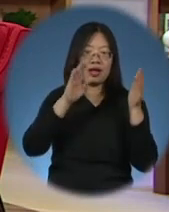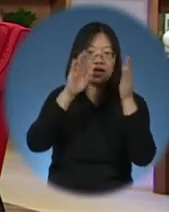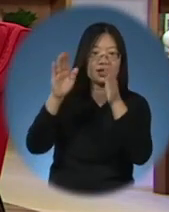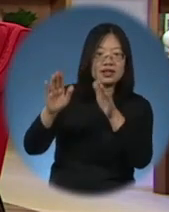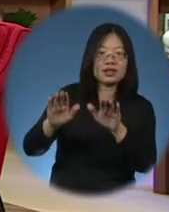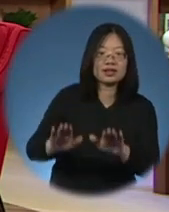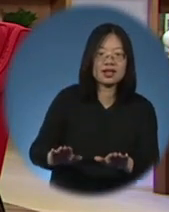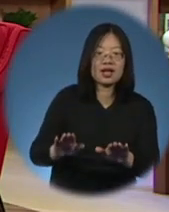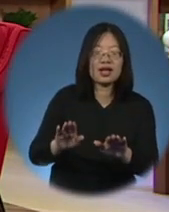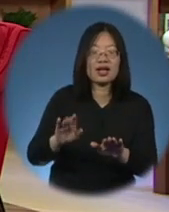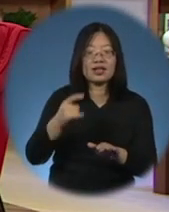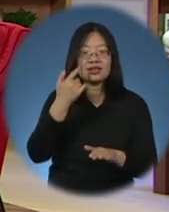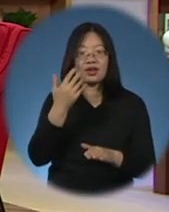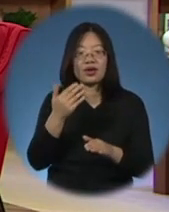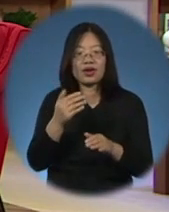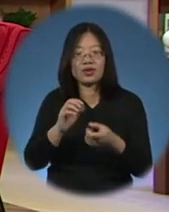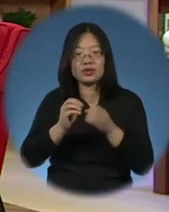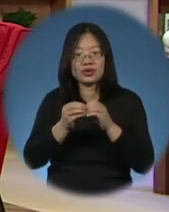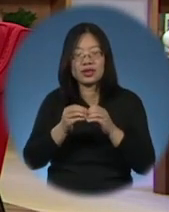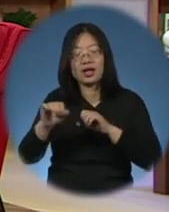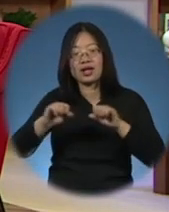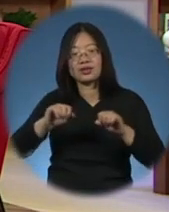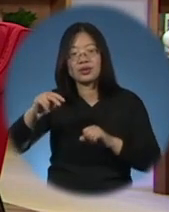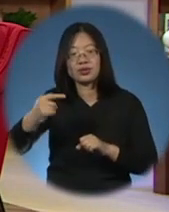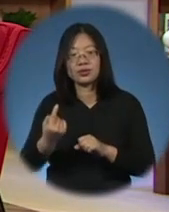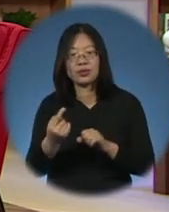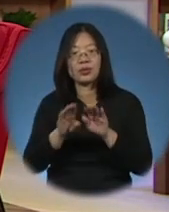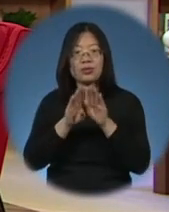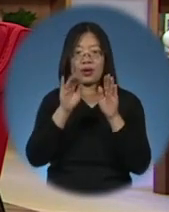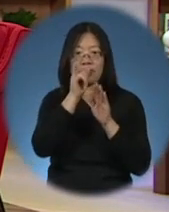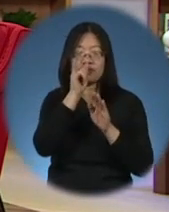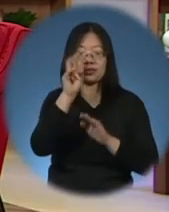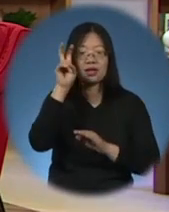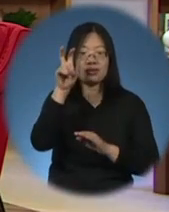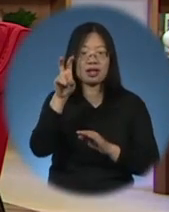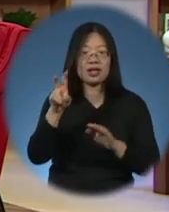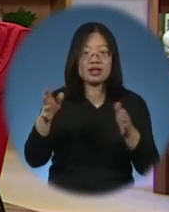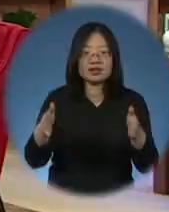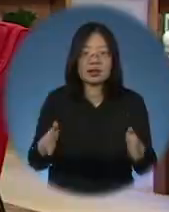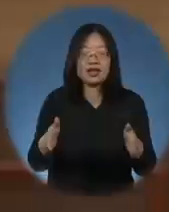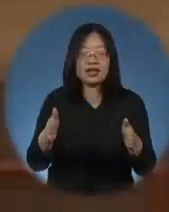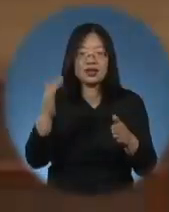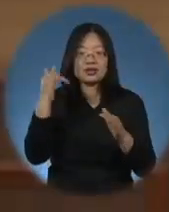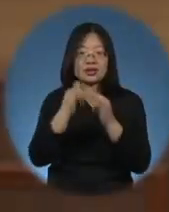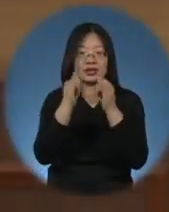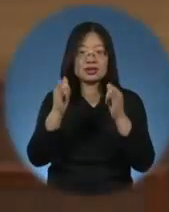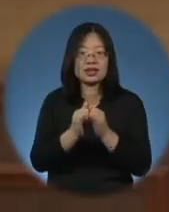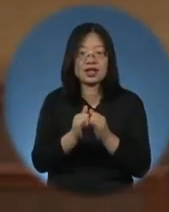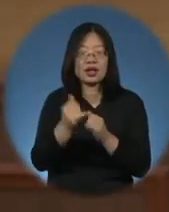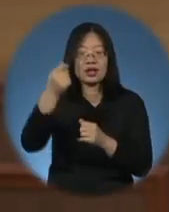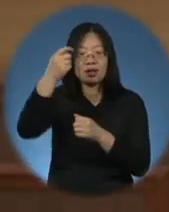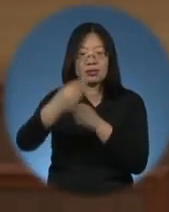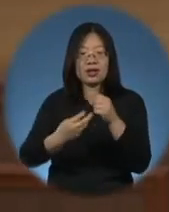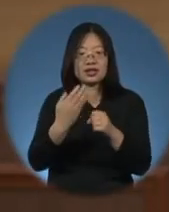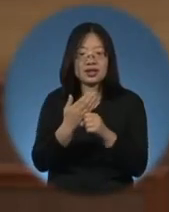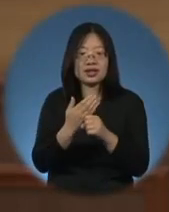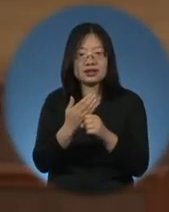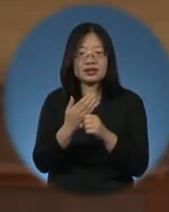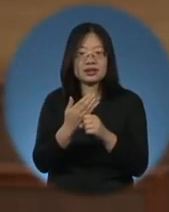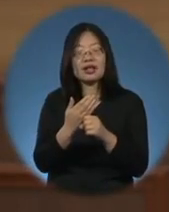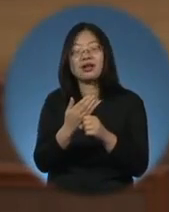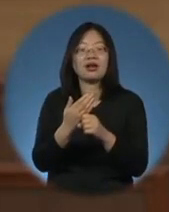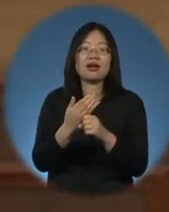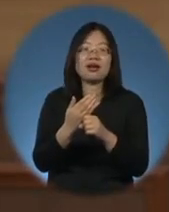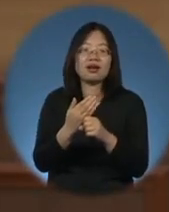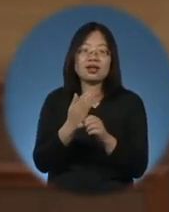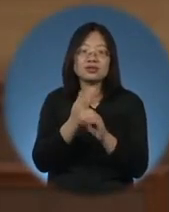향해서 여론을 조작하기 위한 활동들도 벌어지지 않습니까? 그럴 수 있습니다. 요사이 예. 우리 사회에 몇 년째 쟁점이 되고 있는 소위 댓글 공작이니 예,